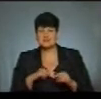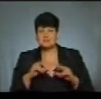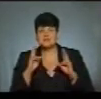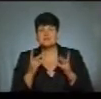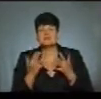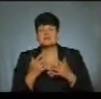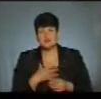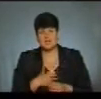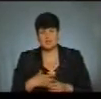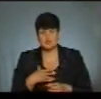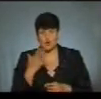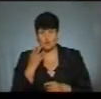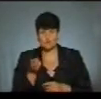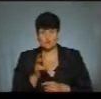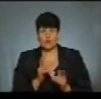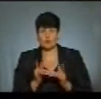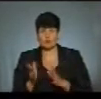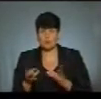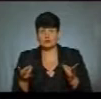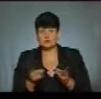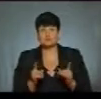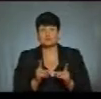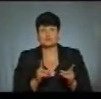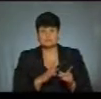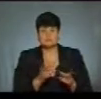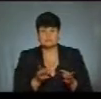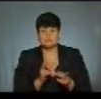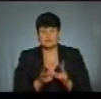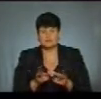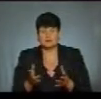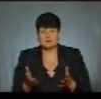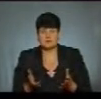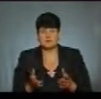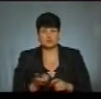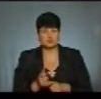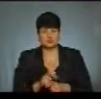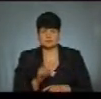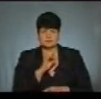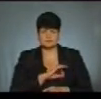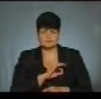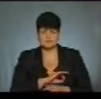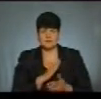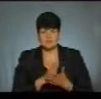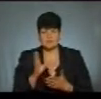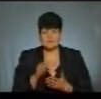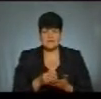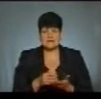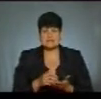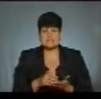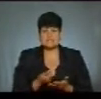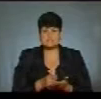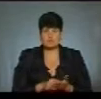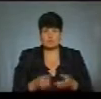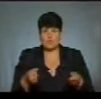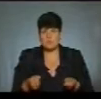важливе, коли прийшов гуртожиток і потрібно було в чомусь готувати їсти. Ну, дуже пригодилося, бо мав все і сковорідку,